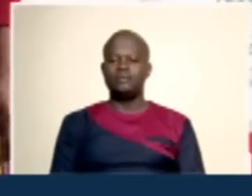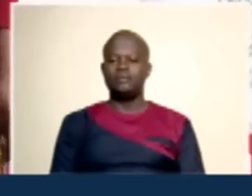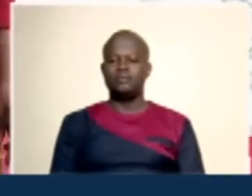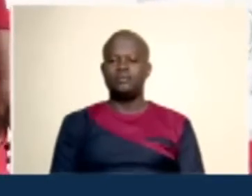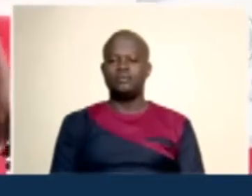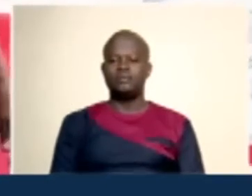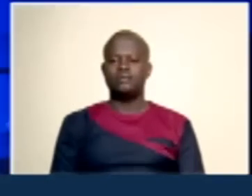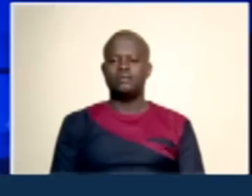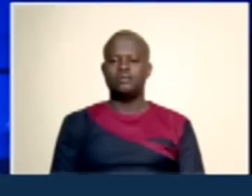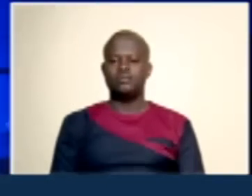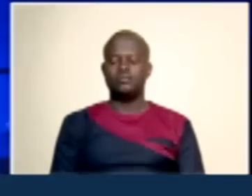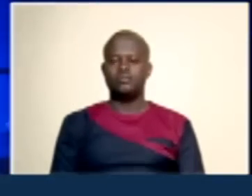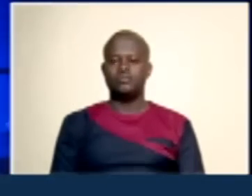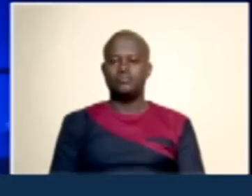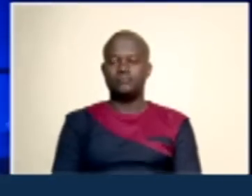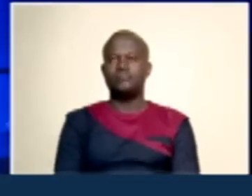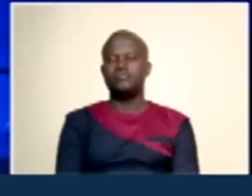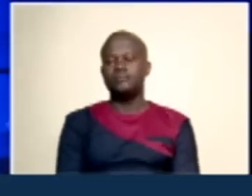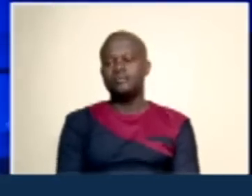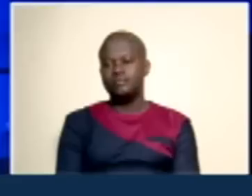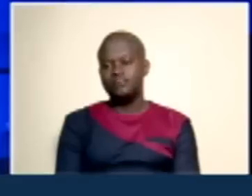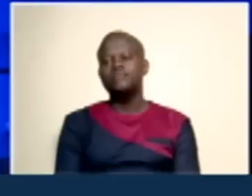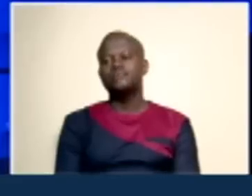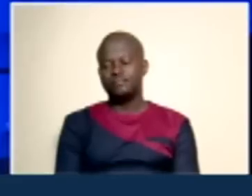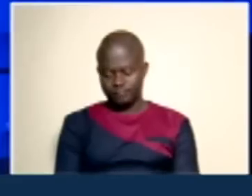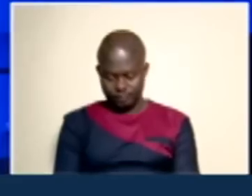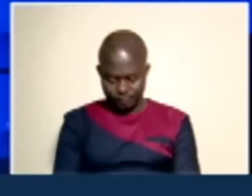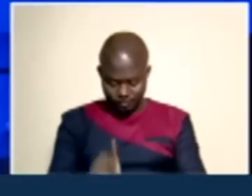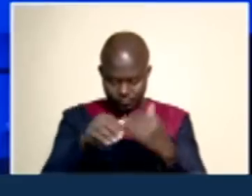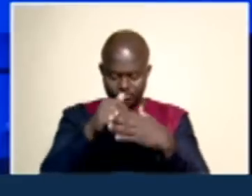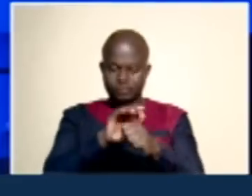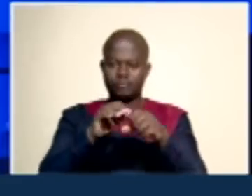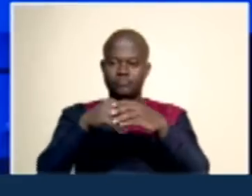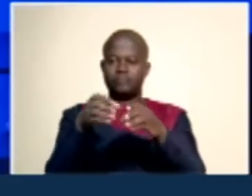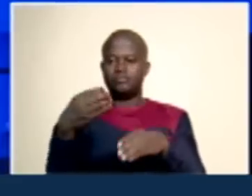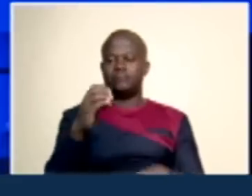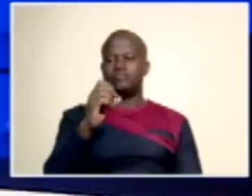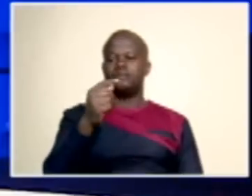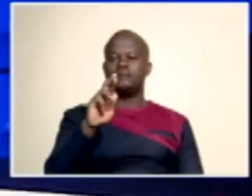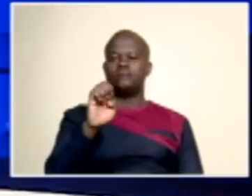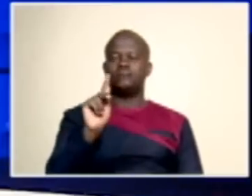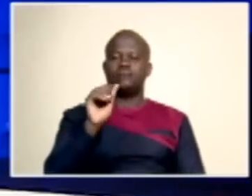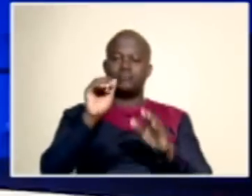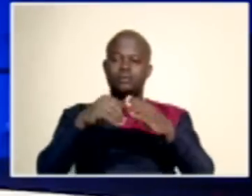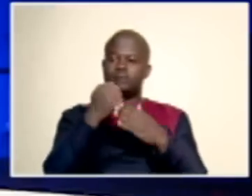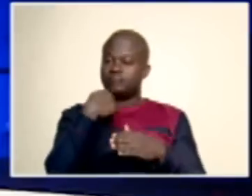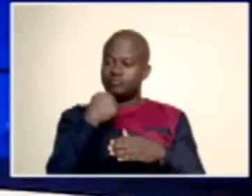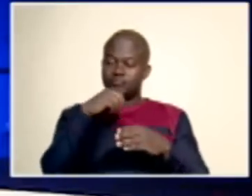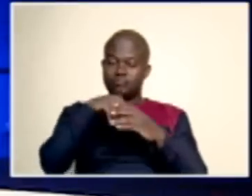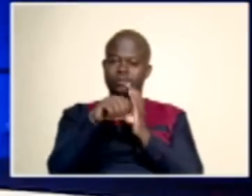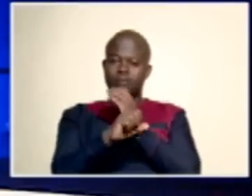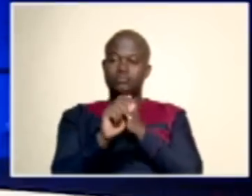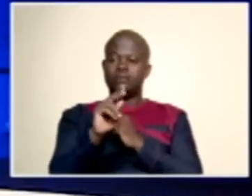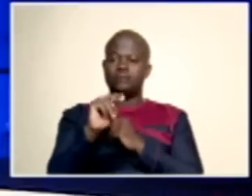ntara y'Iburasirazuba Hari abaturage bibumbiye muri koperative Koreki ihinga ibigori